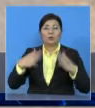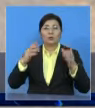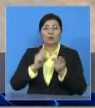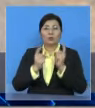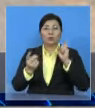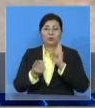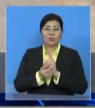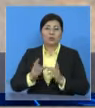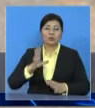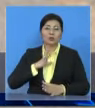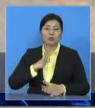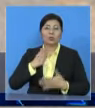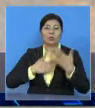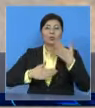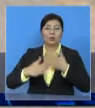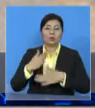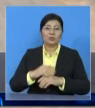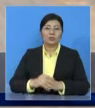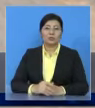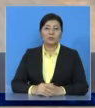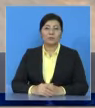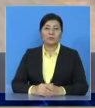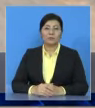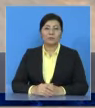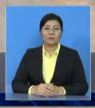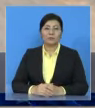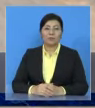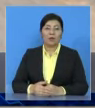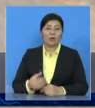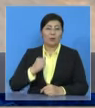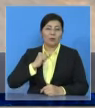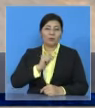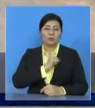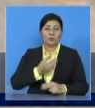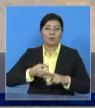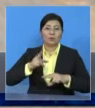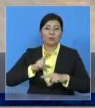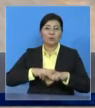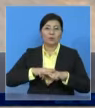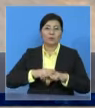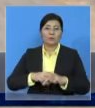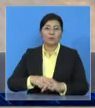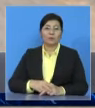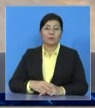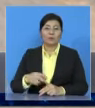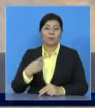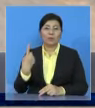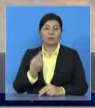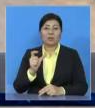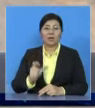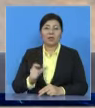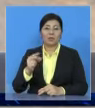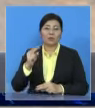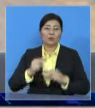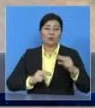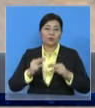ұшырап көркейіп жатыр. Қуанышты деп айтқым келеді. Мен өзімде бұның өзі жаңағы ең алдымен адамның көңіл